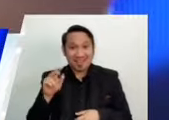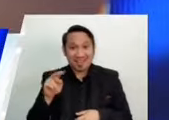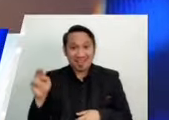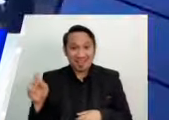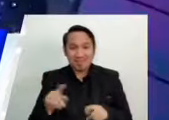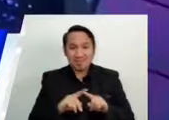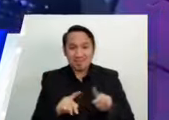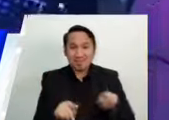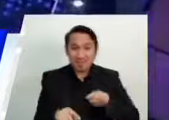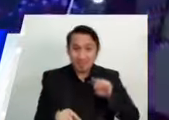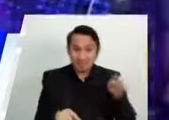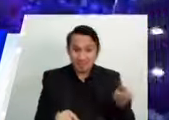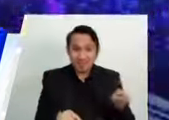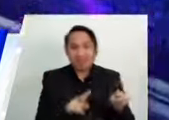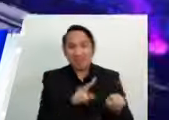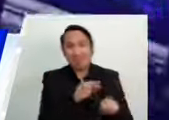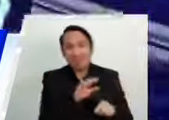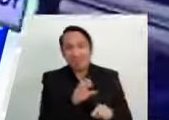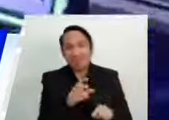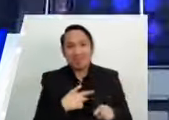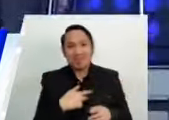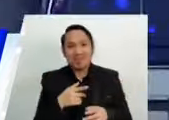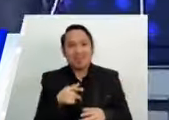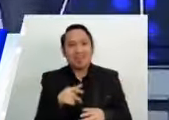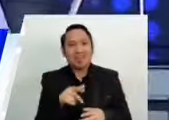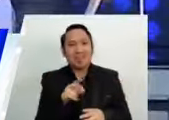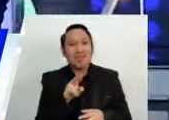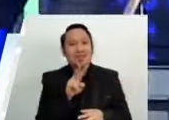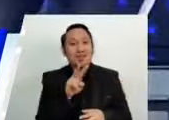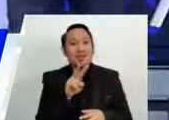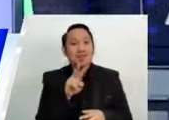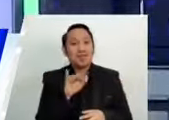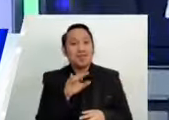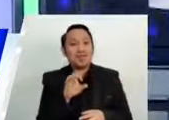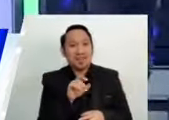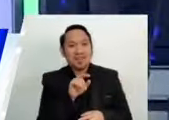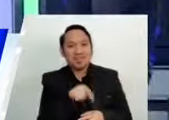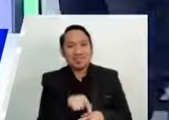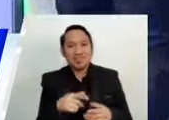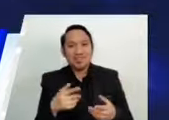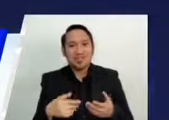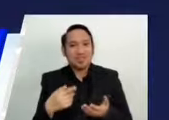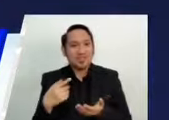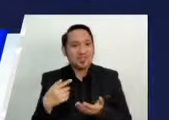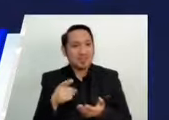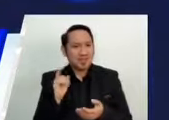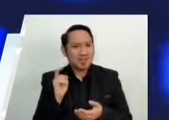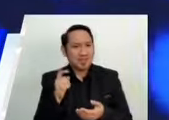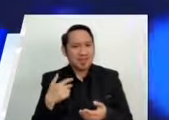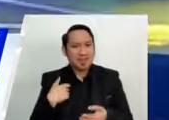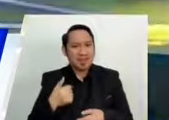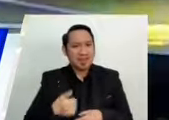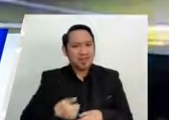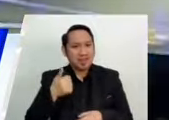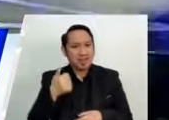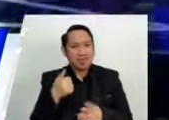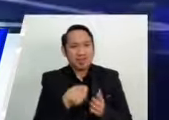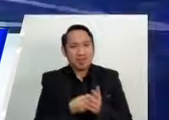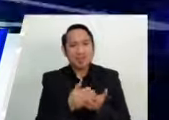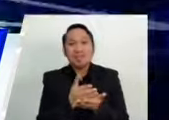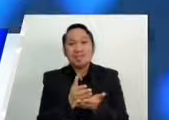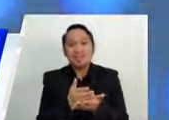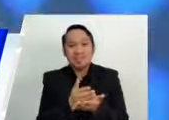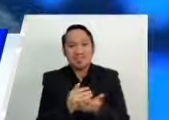sa 3rd at final round. Team Vice ang naglaro sa Fast Money round at ang nakuha nilang premyo ay isa-share nila sa